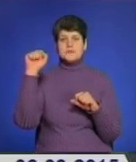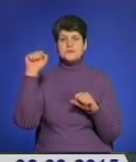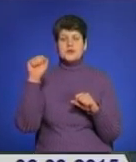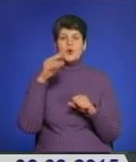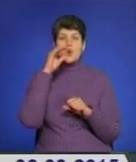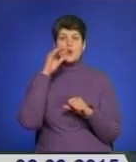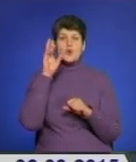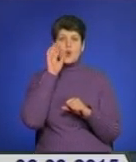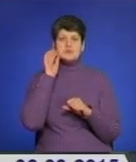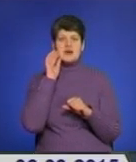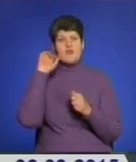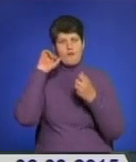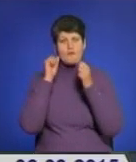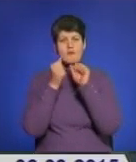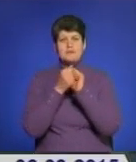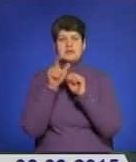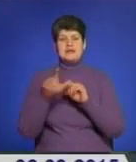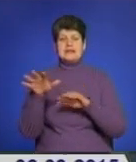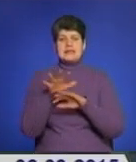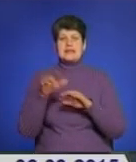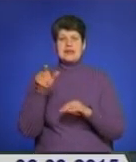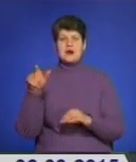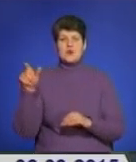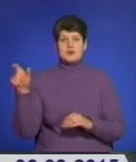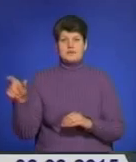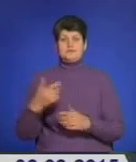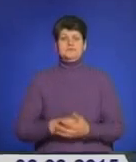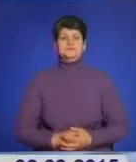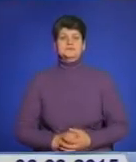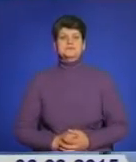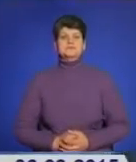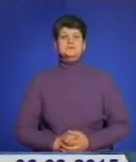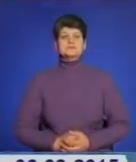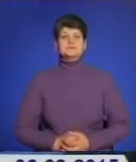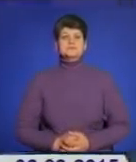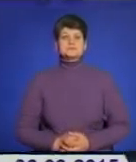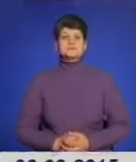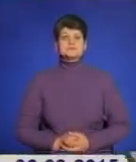«Кобзар у пам'яті народній», повідомляє сайт облдержадміністрації.